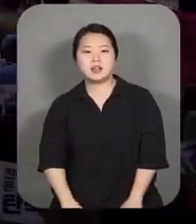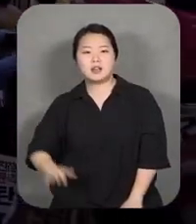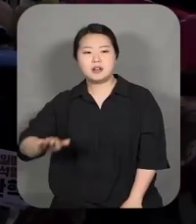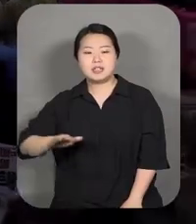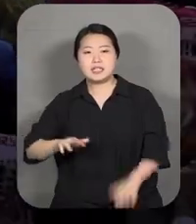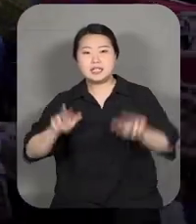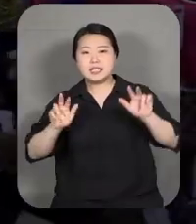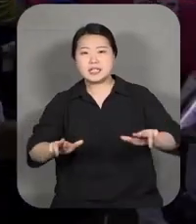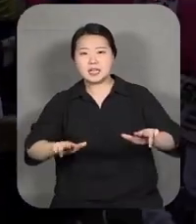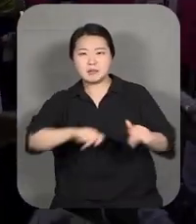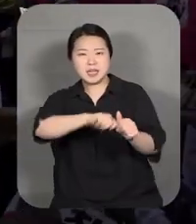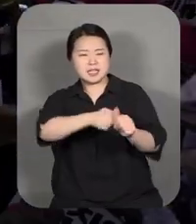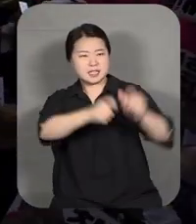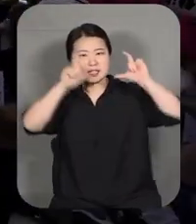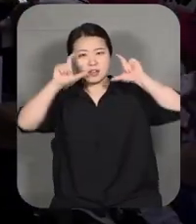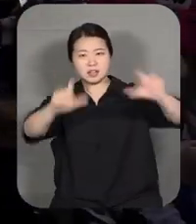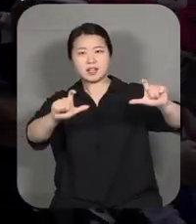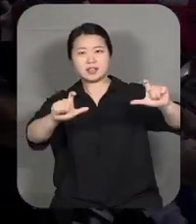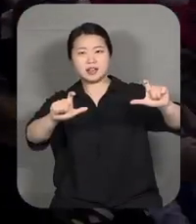이제는 사라진다.